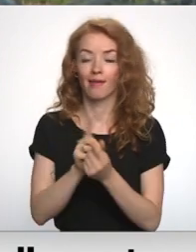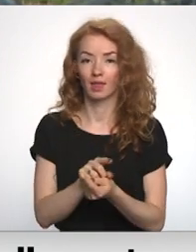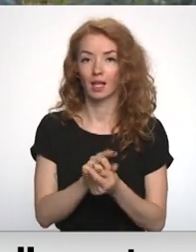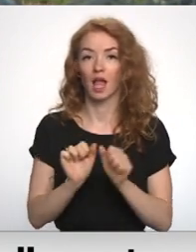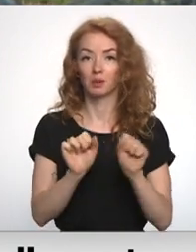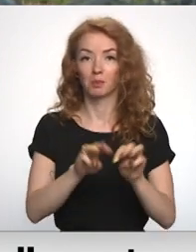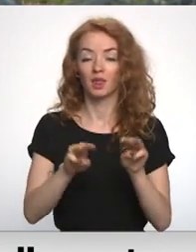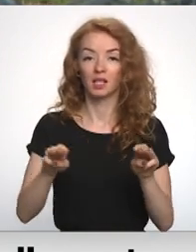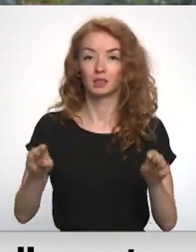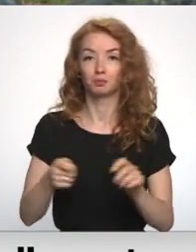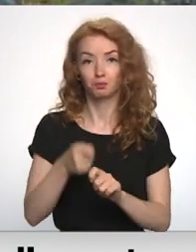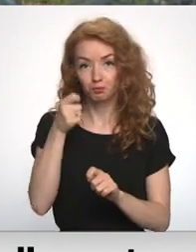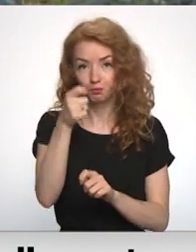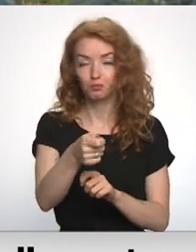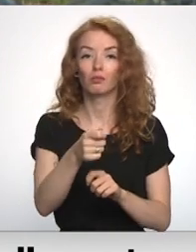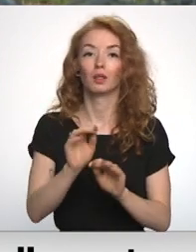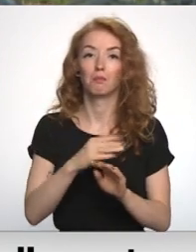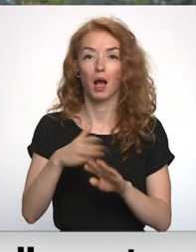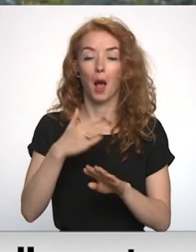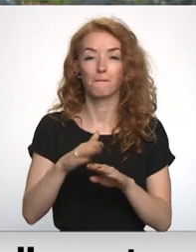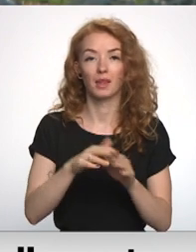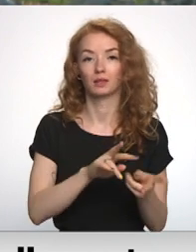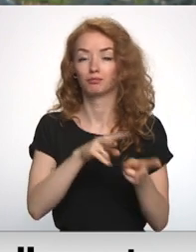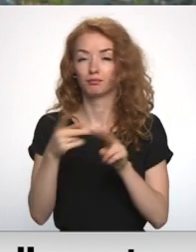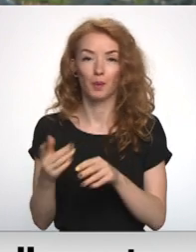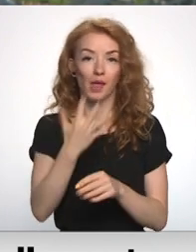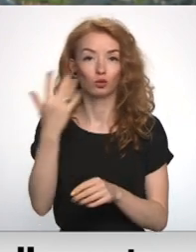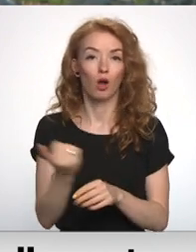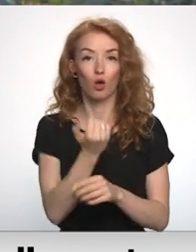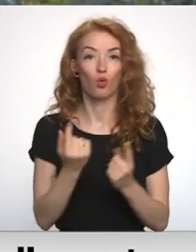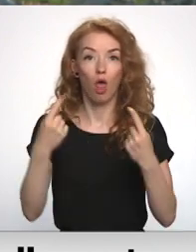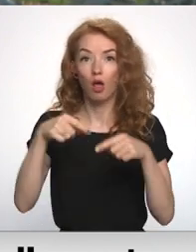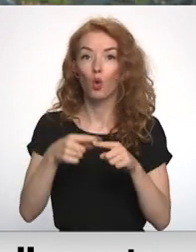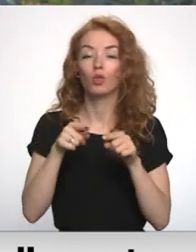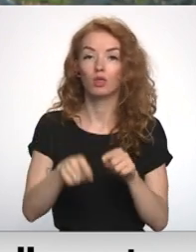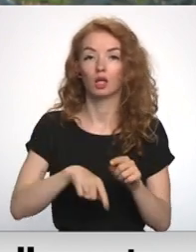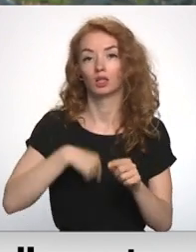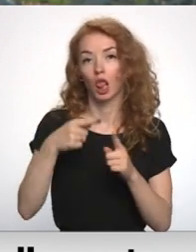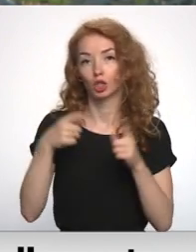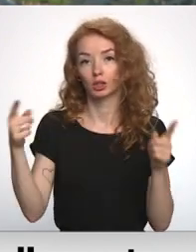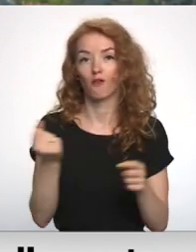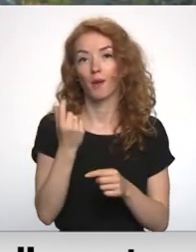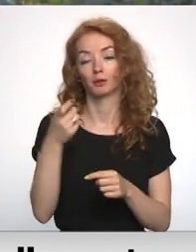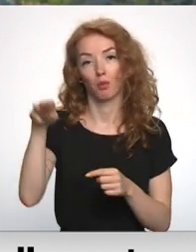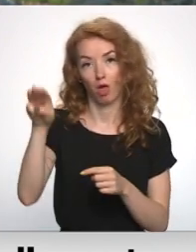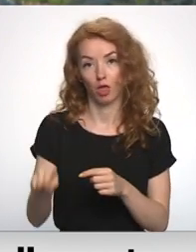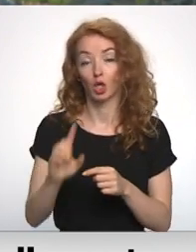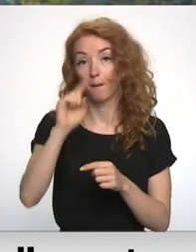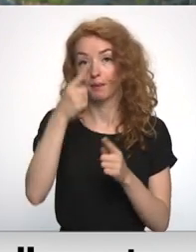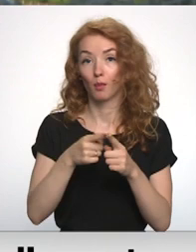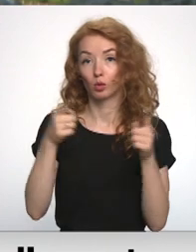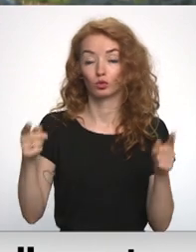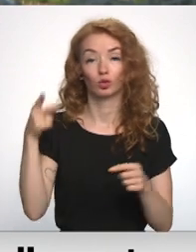Aizsardzības ministri rosinās dienestu ieviest pakāpeniski 5 gadu laikā un paredzēts, ka tas ilgs 11 mēnešus. Pirmajā posmā